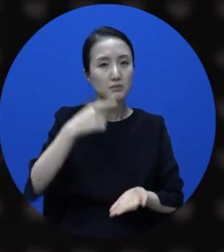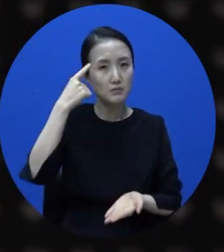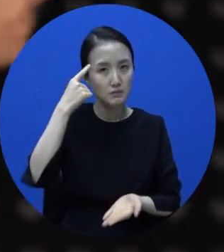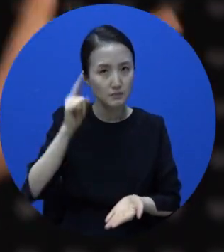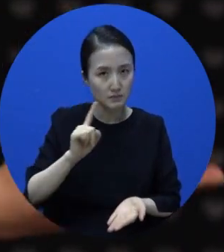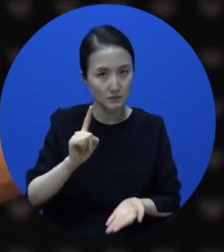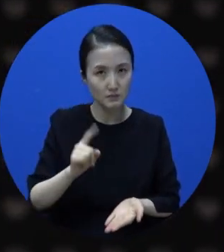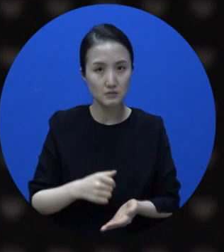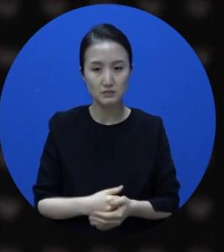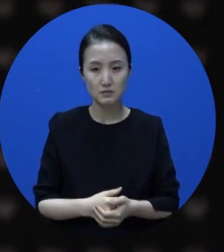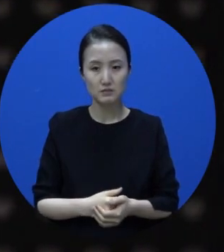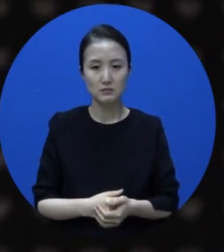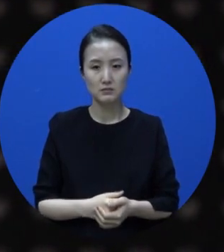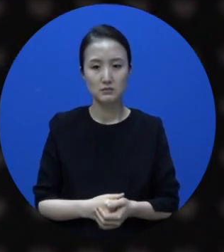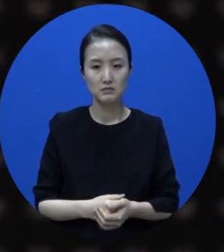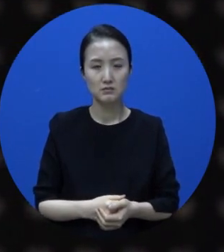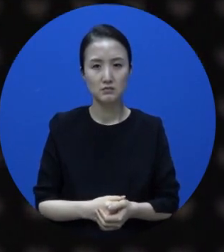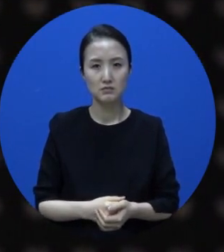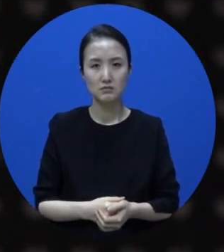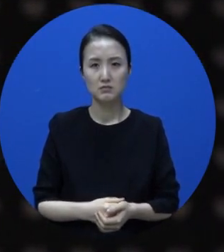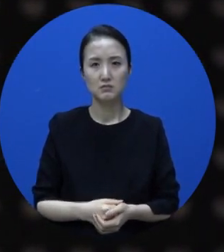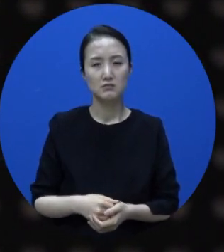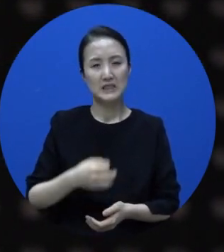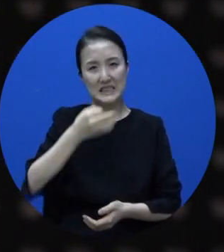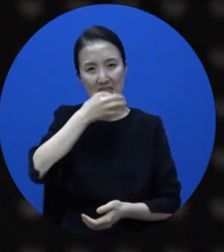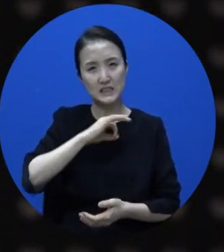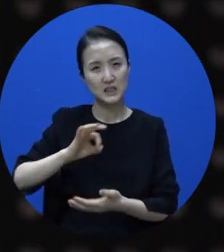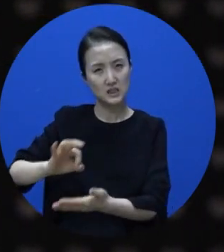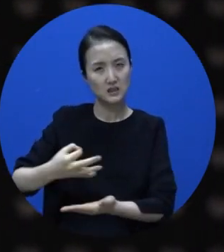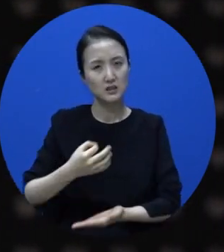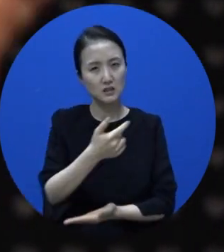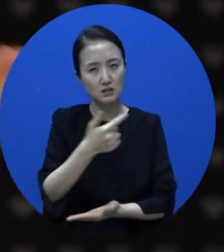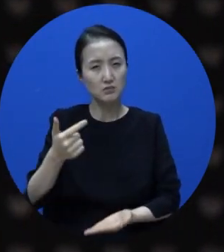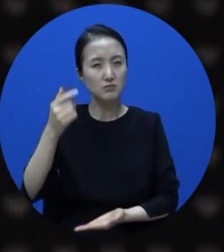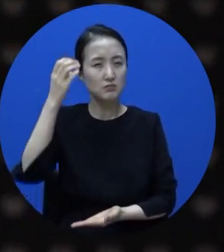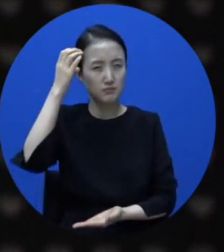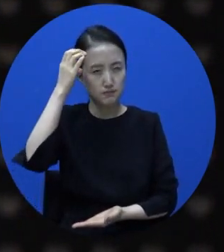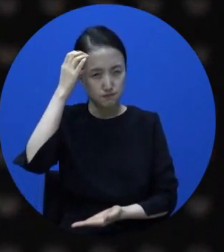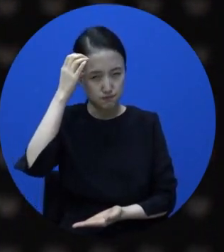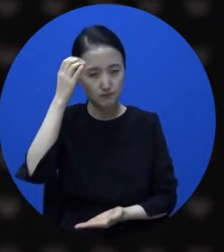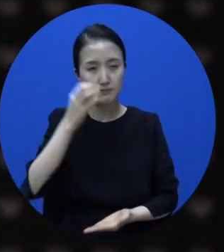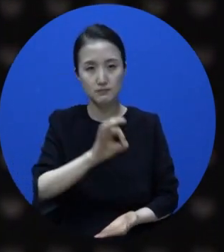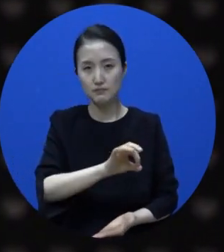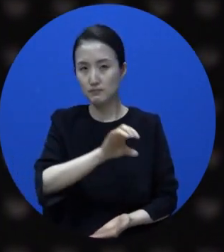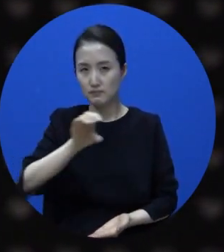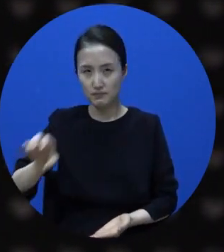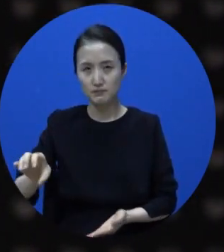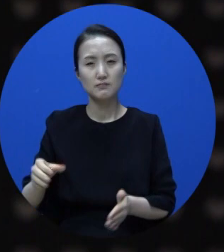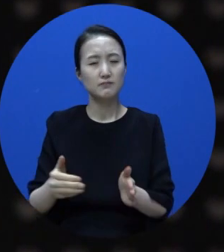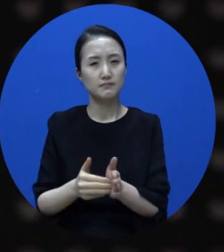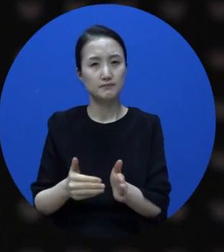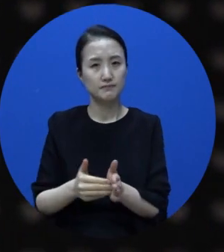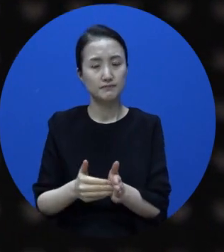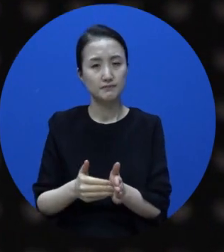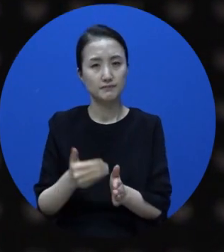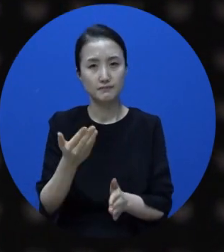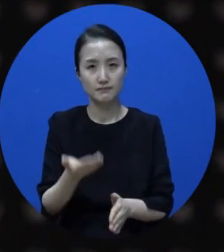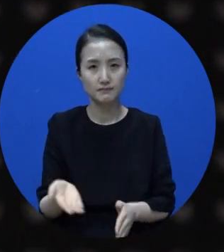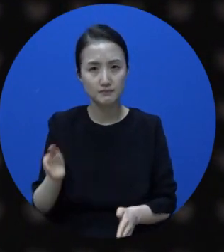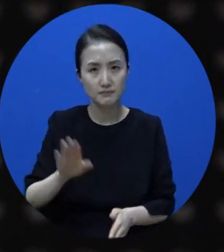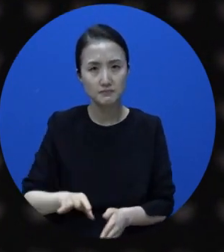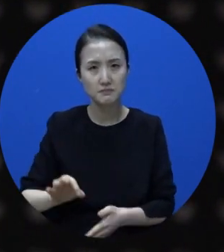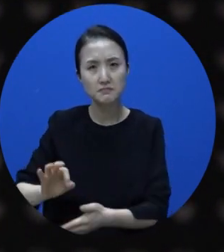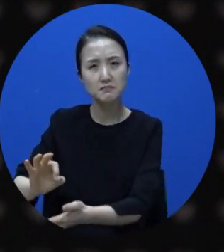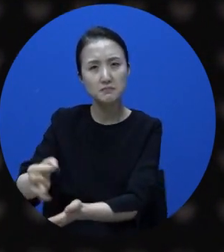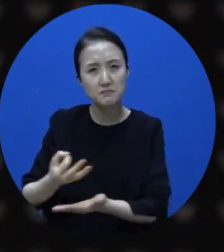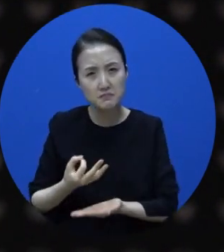아무리 높은 수익성을 기대해서 기대한다 고 해서 쉬는 국에 투자했지만 거기서 벌어 봐야